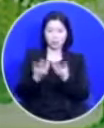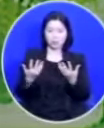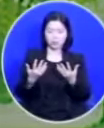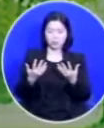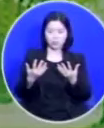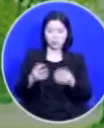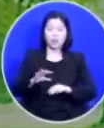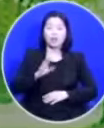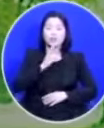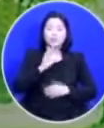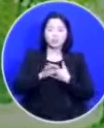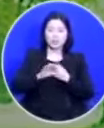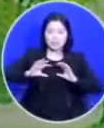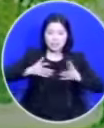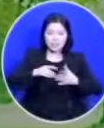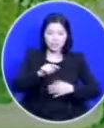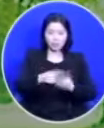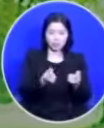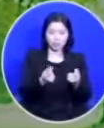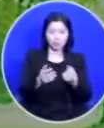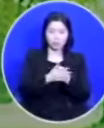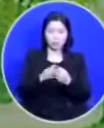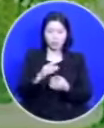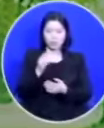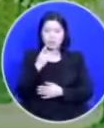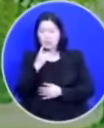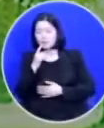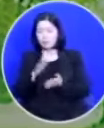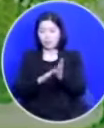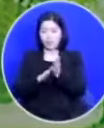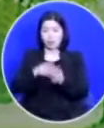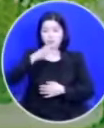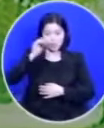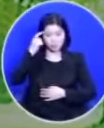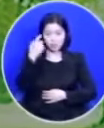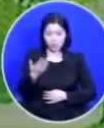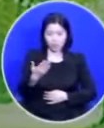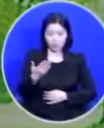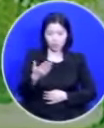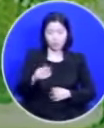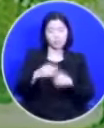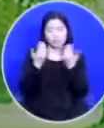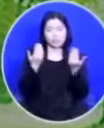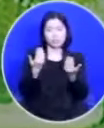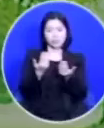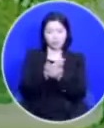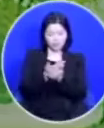독약 또 마실 겁니까 지금 완전히 눈이 멀어 있는 겁니다